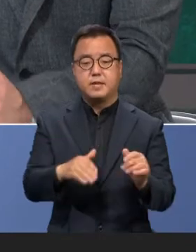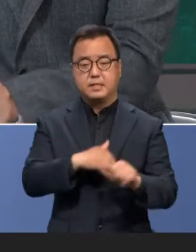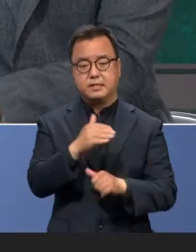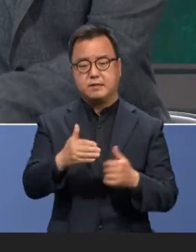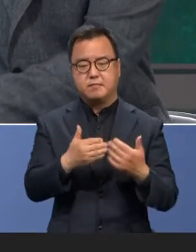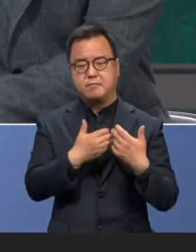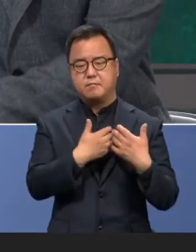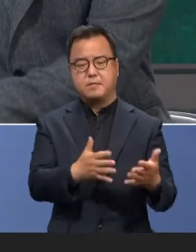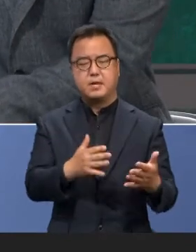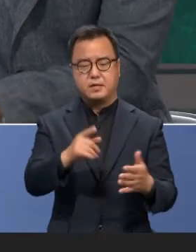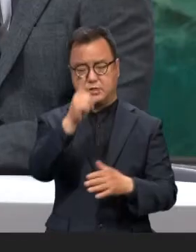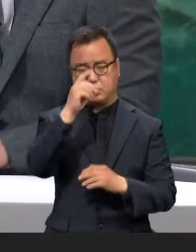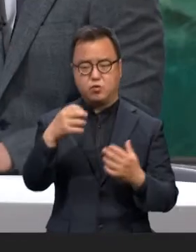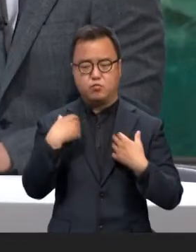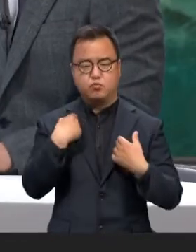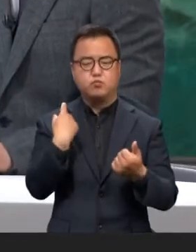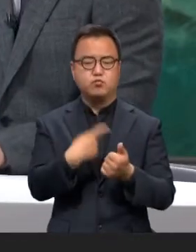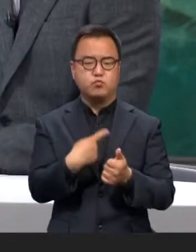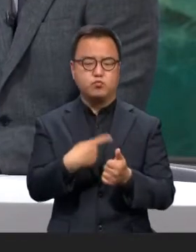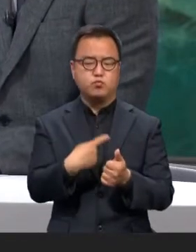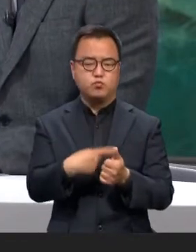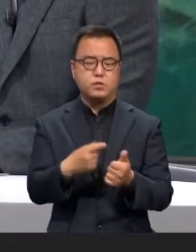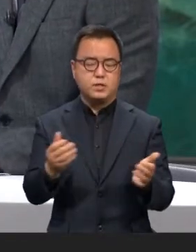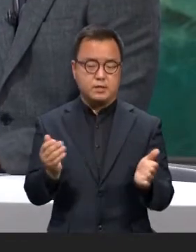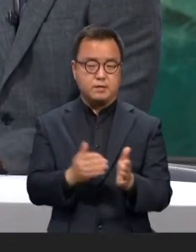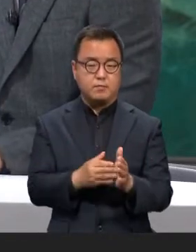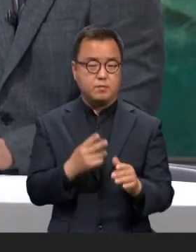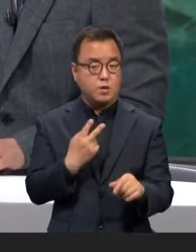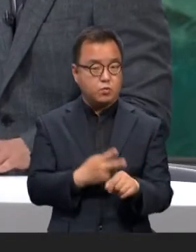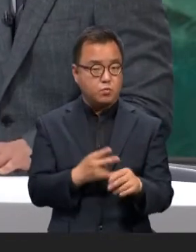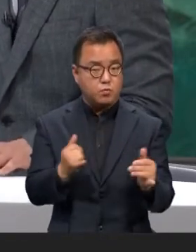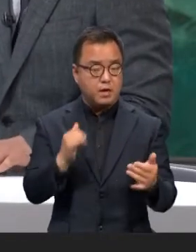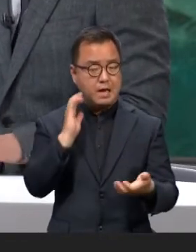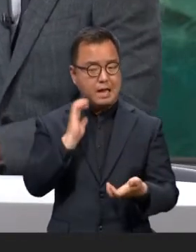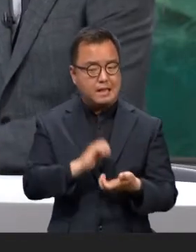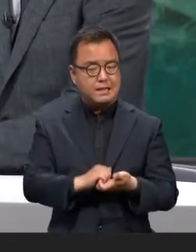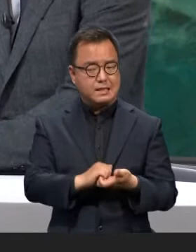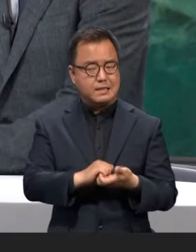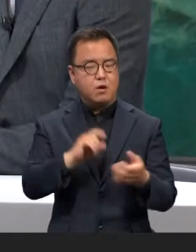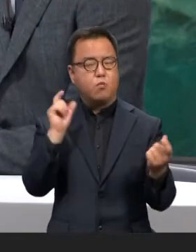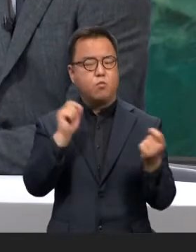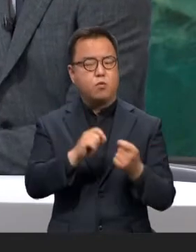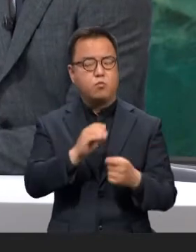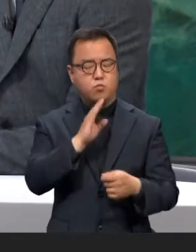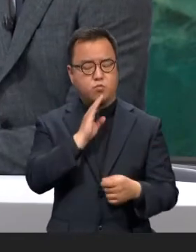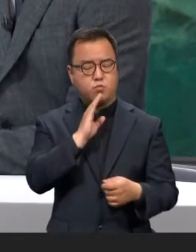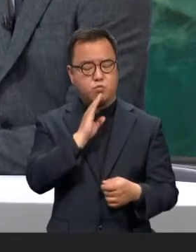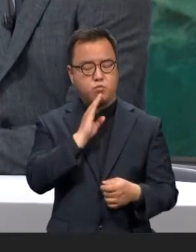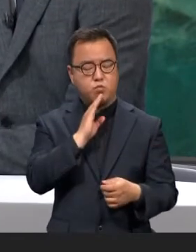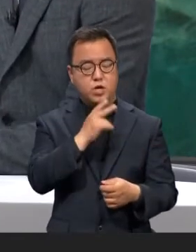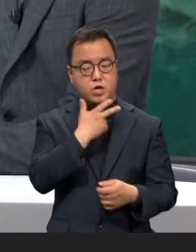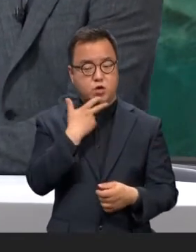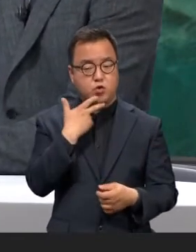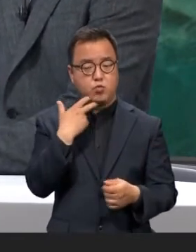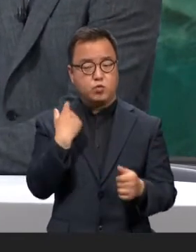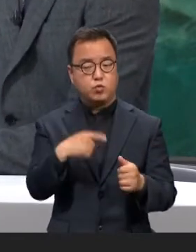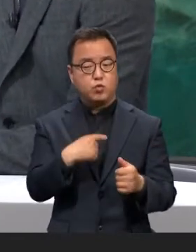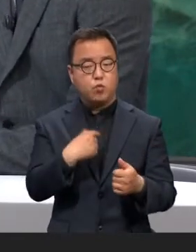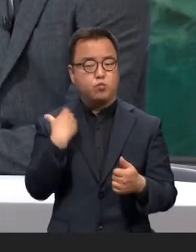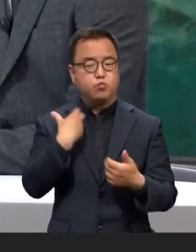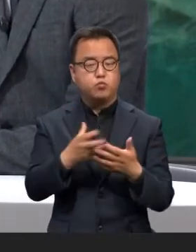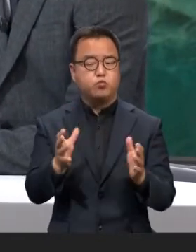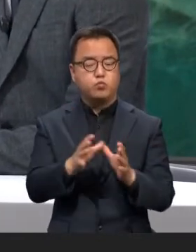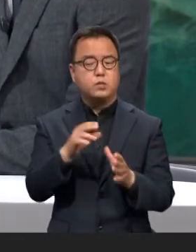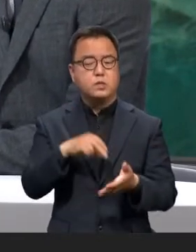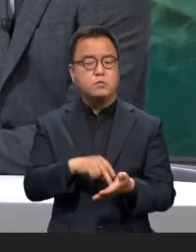정보를 정면 비판했습니다 4 교원들은 거의 뭐 한계점에 도달한 것 같은데 이에 대해서 영국의 교육 뿐 또 어떤 입장이 지